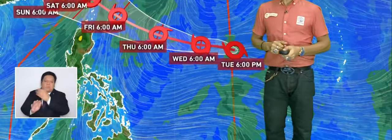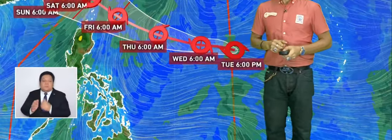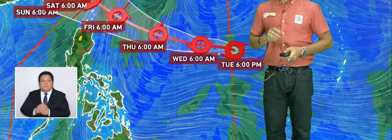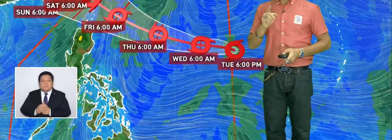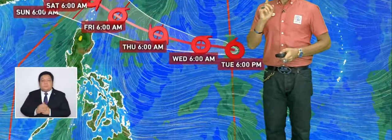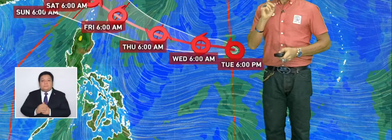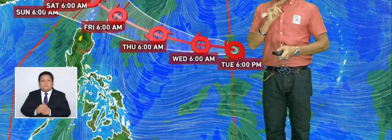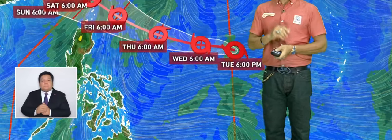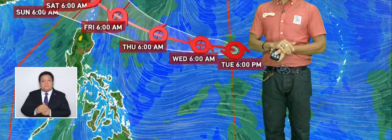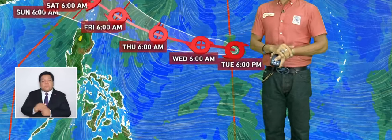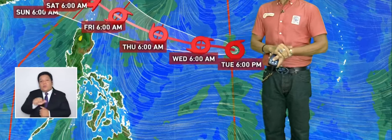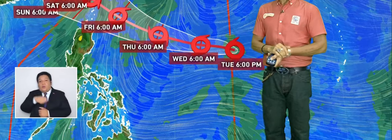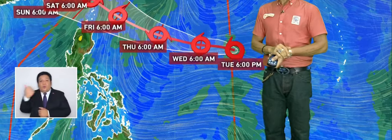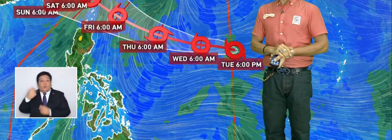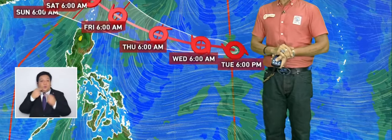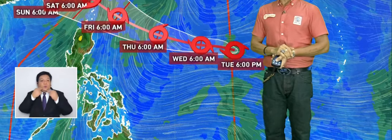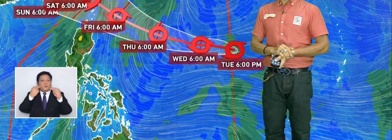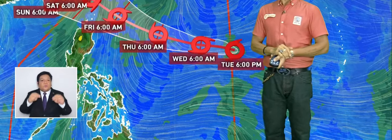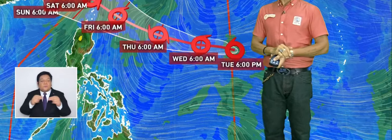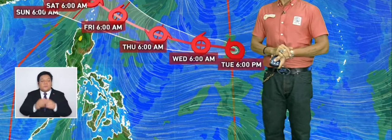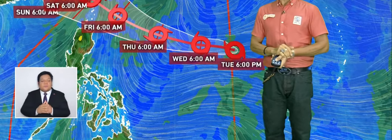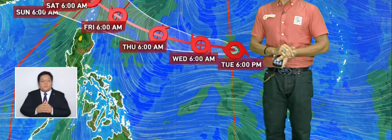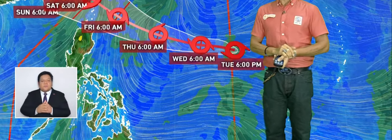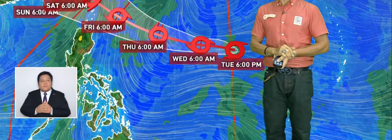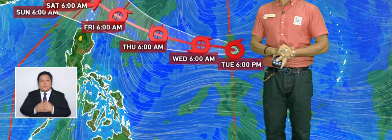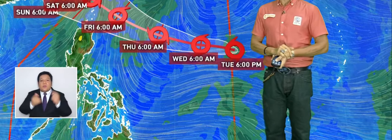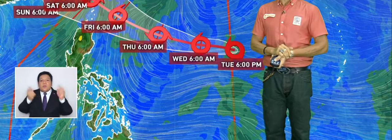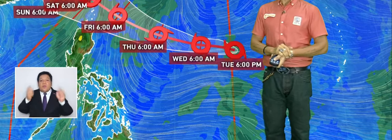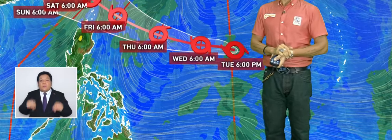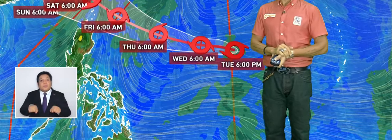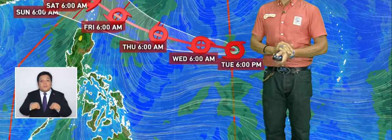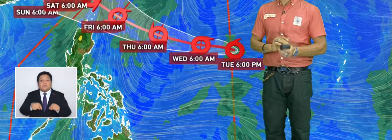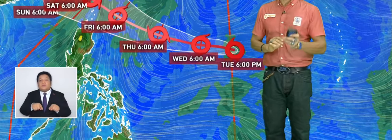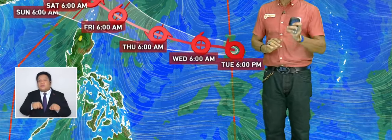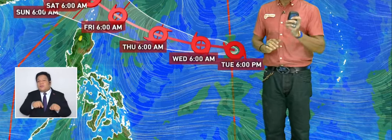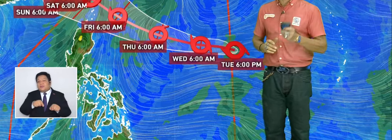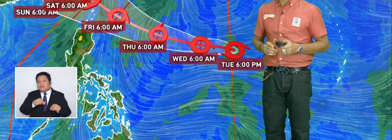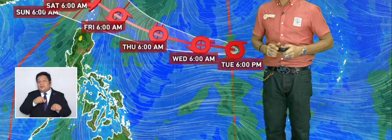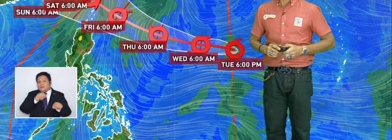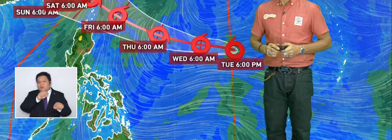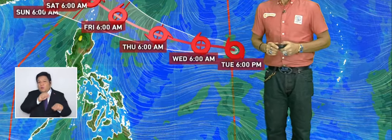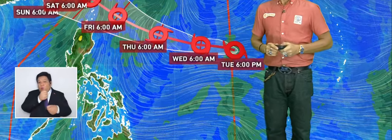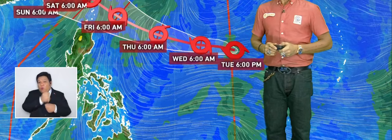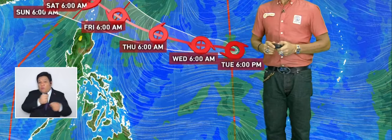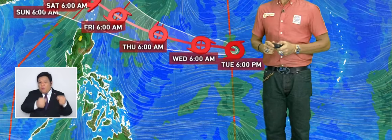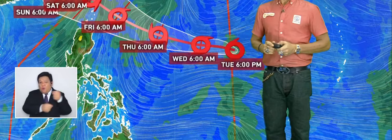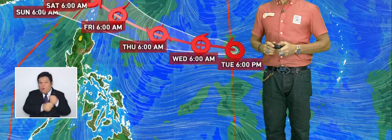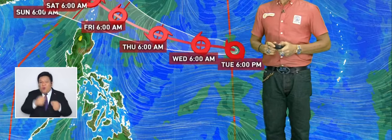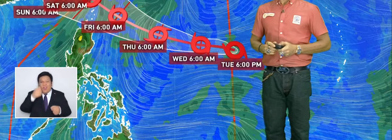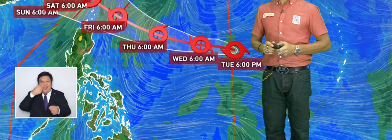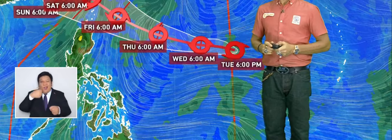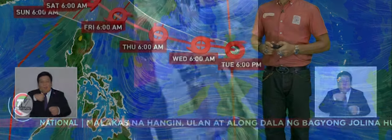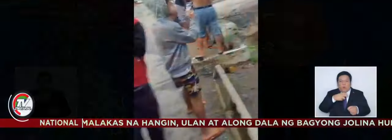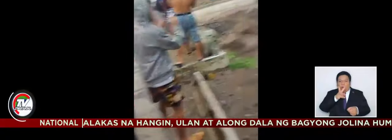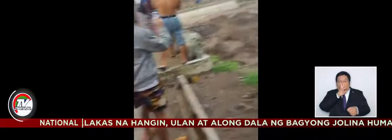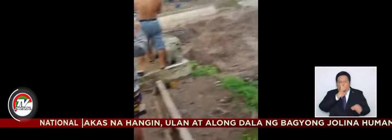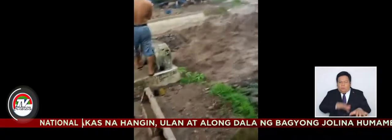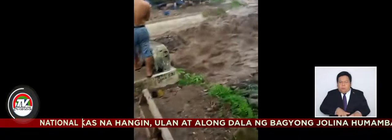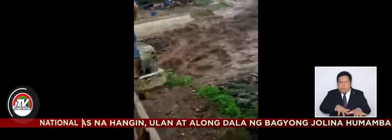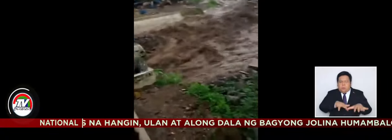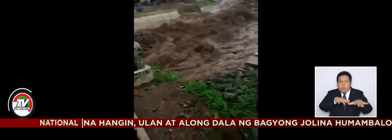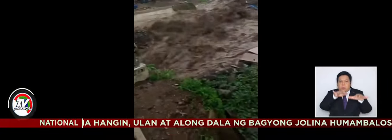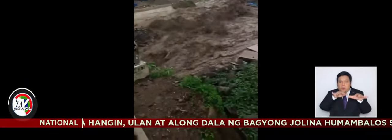naman, rumaragasa ang baha sa New Bulatukan River sa bayan ng Makilala sa Cotabato kahapon. Sa video na kuha ni J-Boy